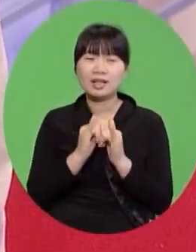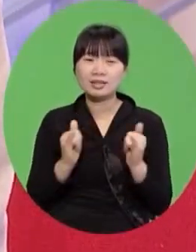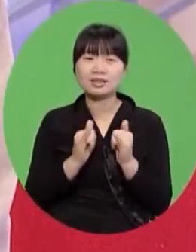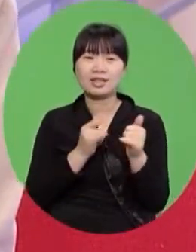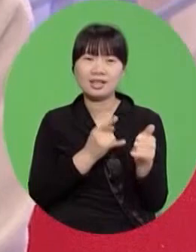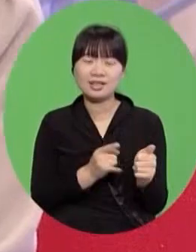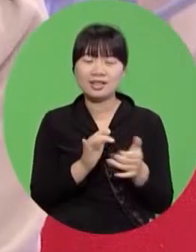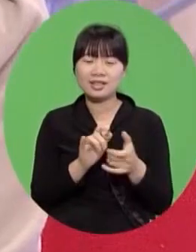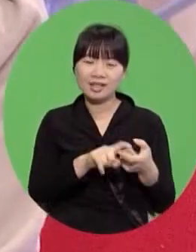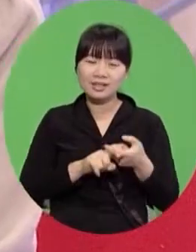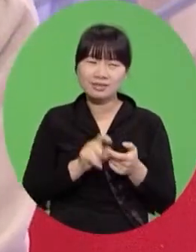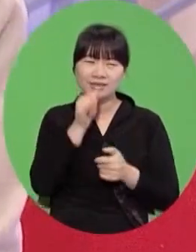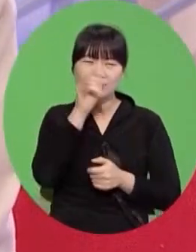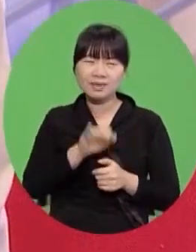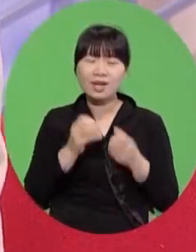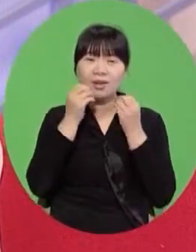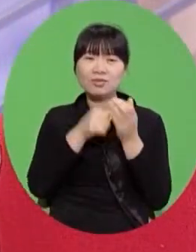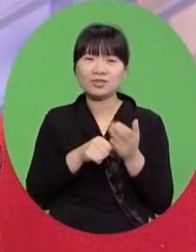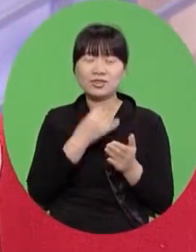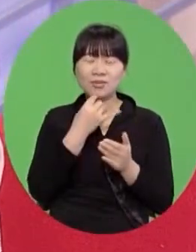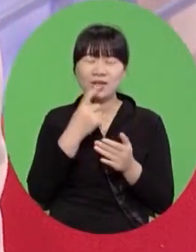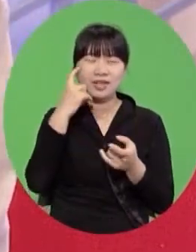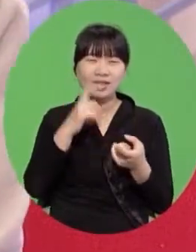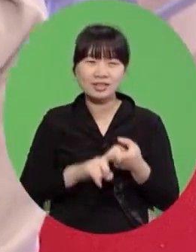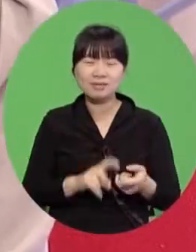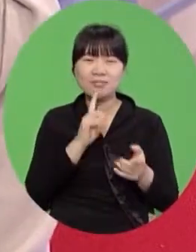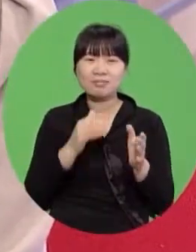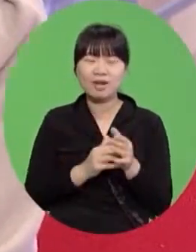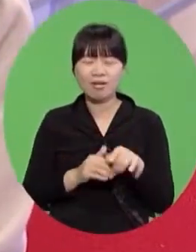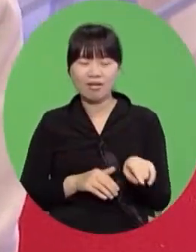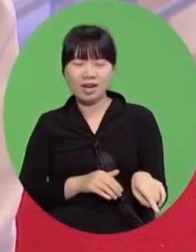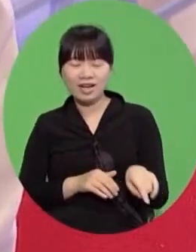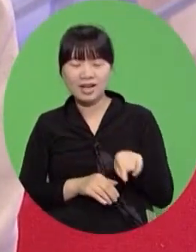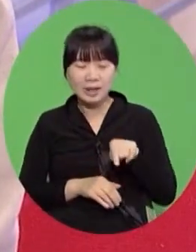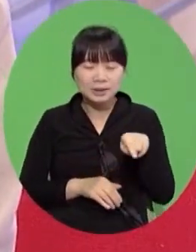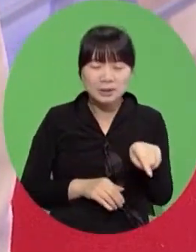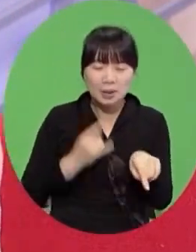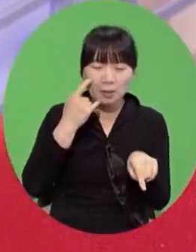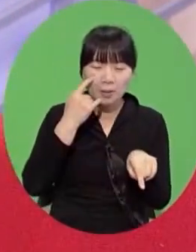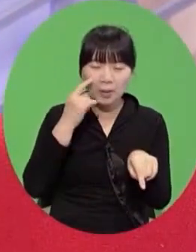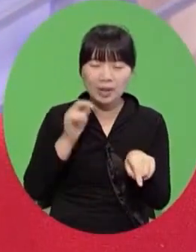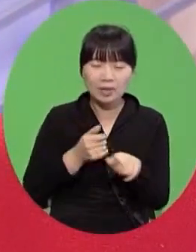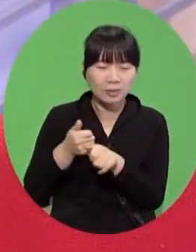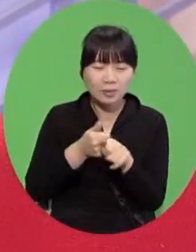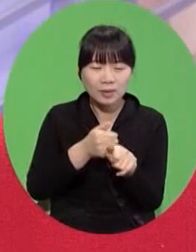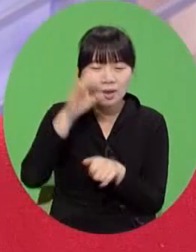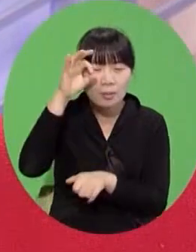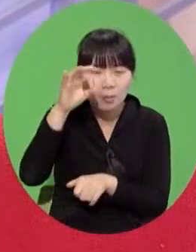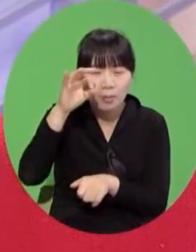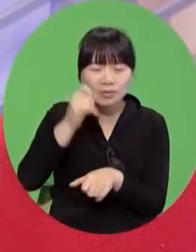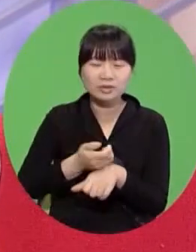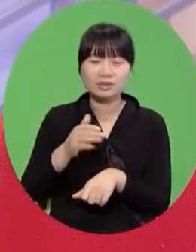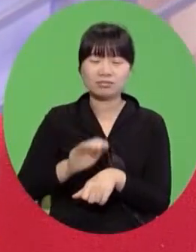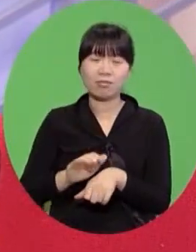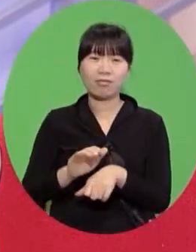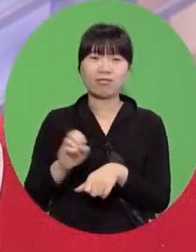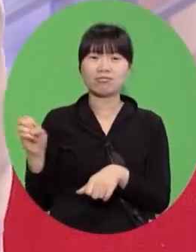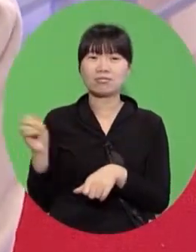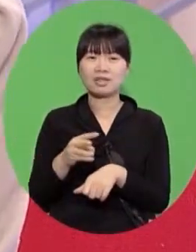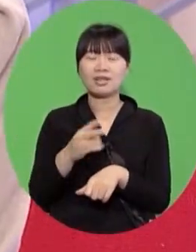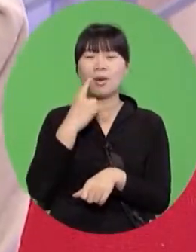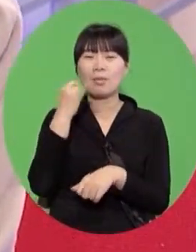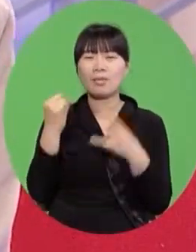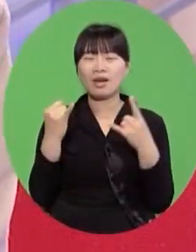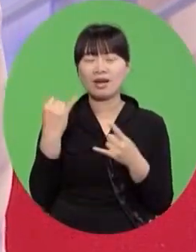있어요. 그런데 이거는 새로운 어떤 물체로서의 관심이에요. 네. 그래서 이렇게 뭐 찔러보고 가끔 쫓아가서 이렇게 보지만 이내